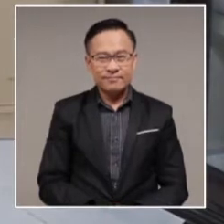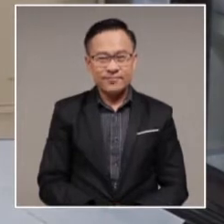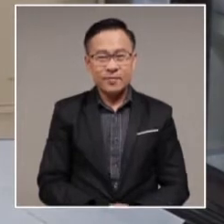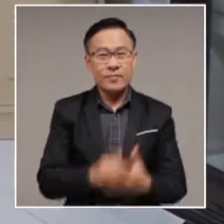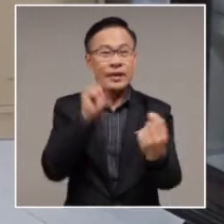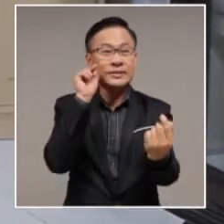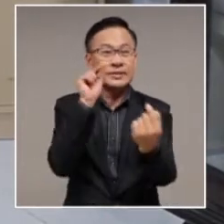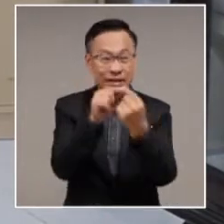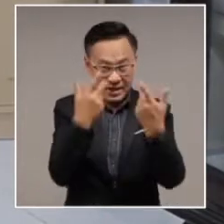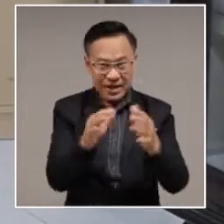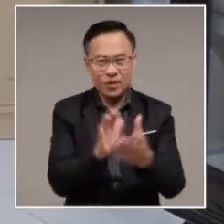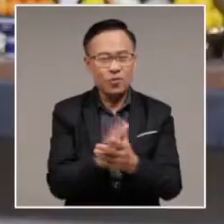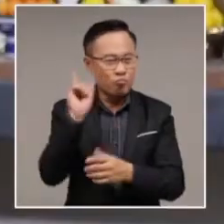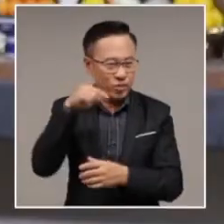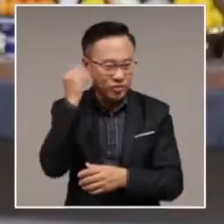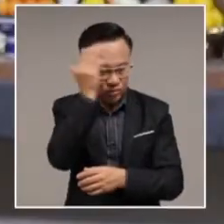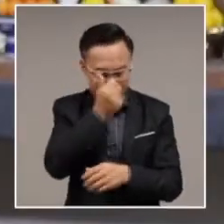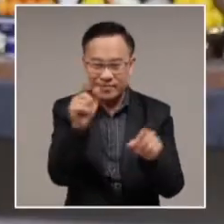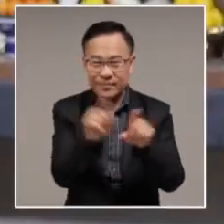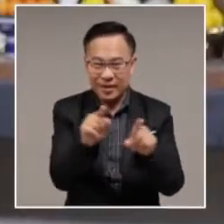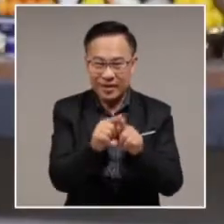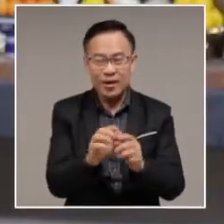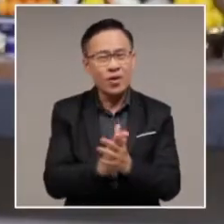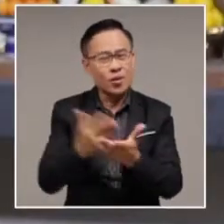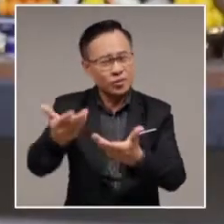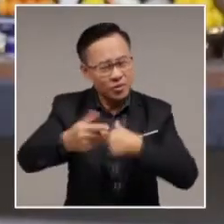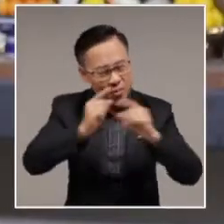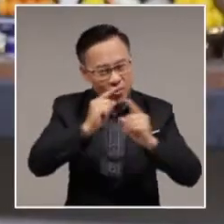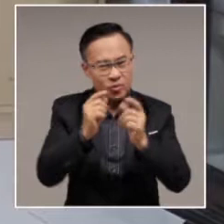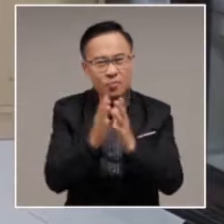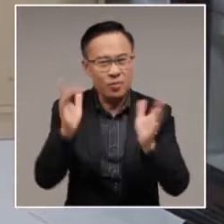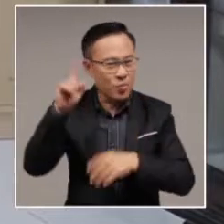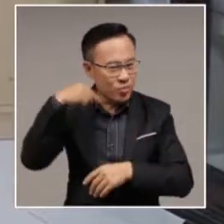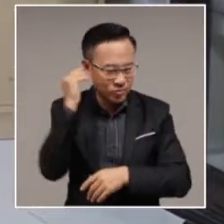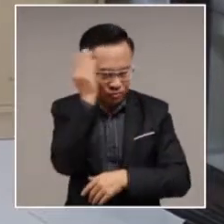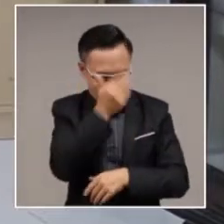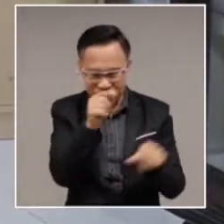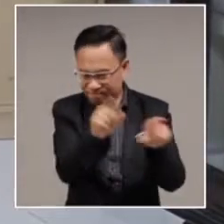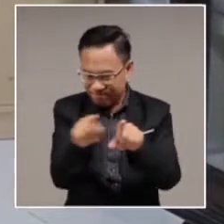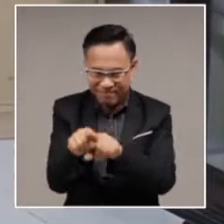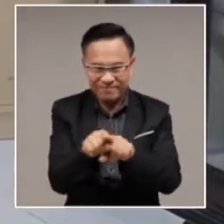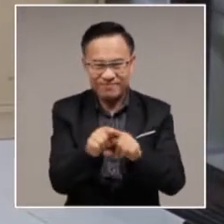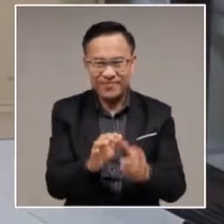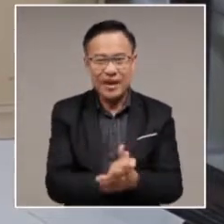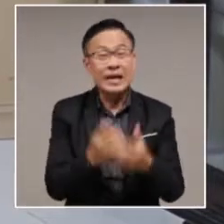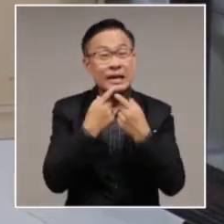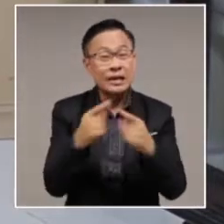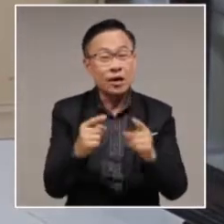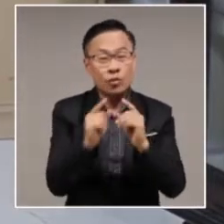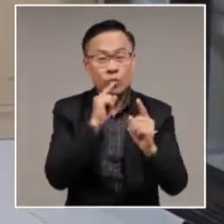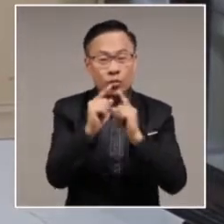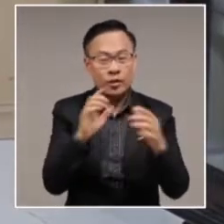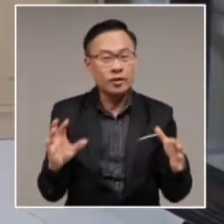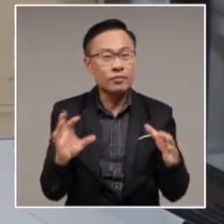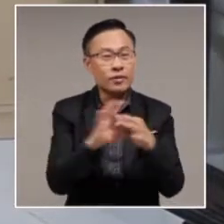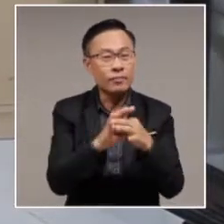หมาถึงแล้วมาเจอสาวสวยอีกแล้วนะคะแขกรับเชิญของรายการนี้ส่วนมากจะมีแต่คนสวยๆทั้งนั้นเลยนะคะคุณผู้ชมแต่เอาเป็นว่าเดี๋ยวเราม